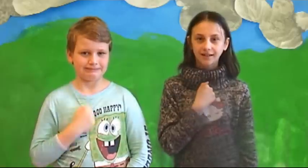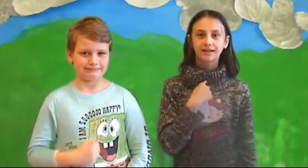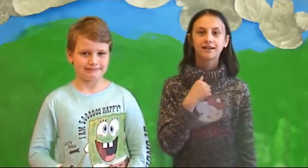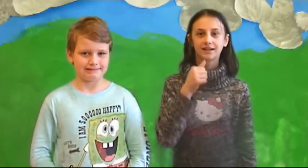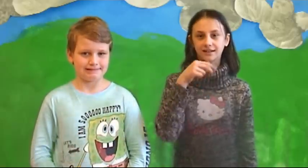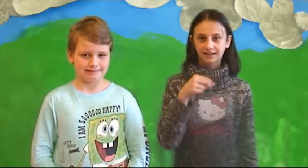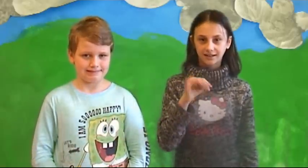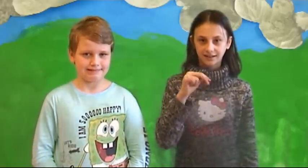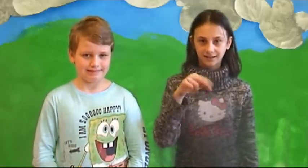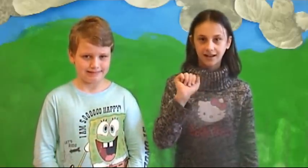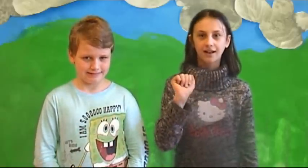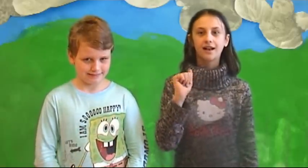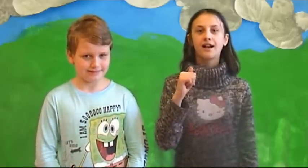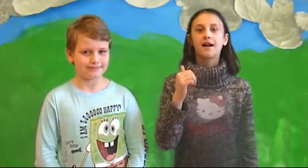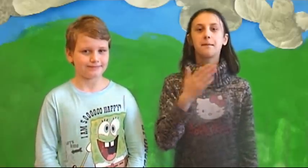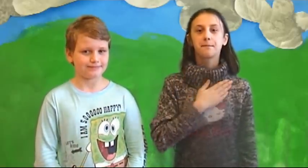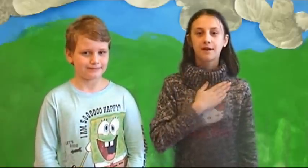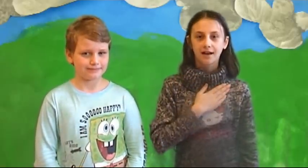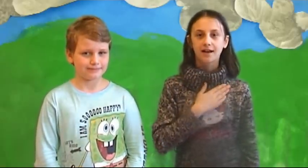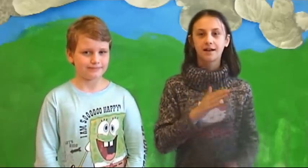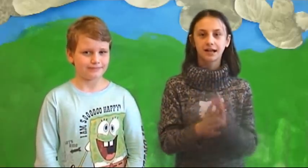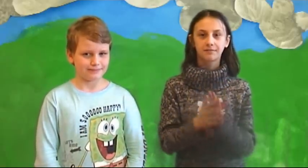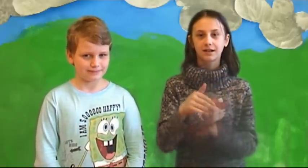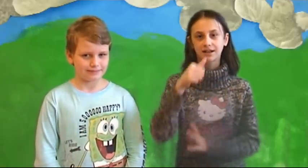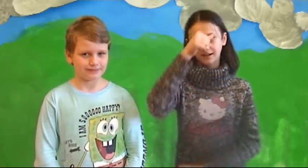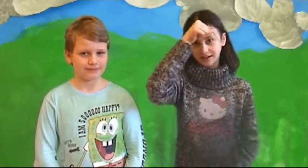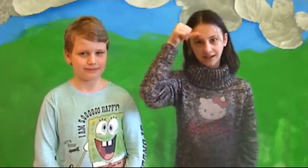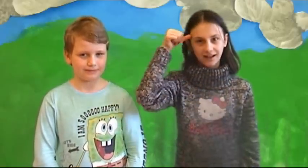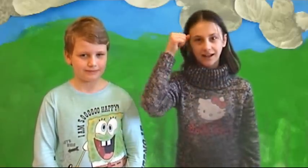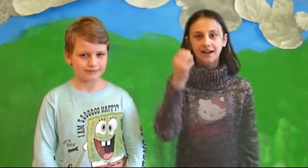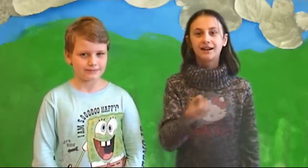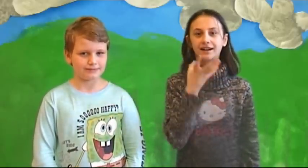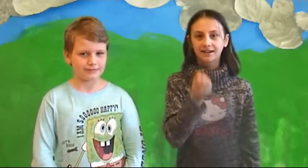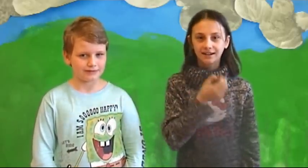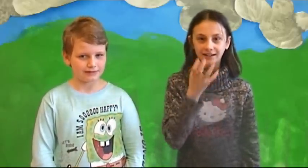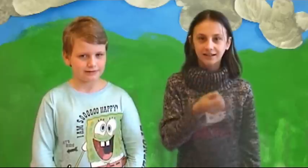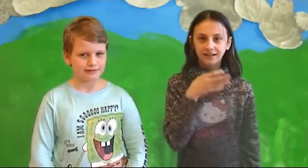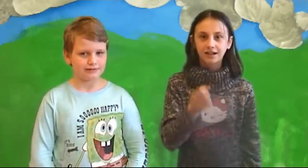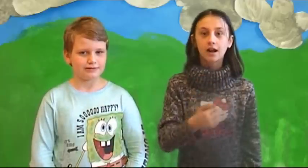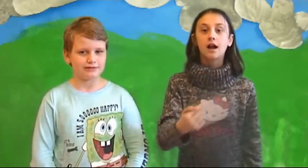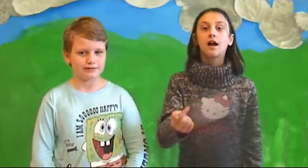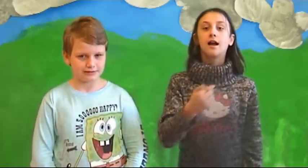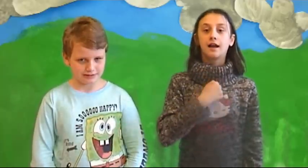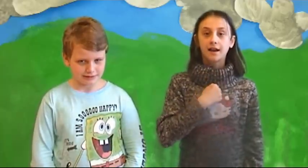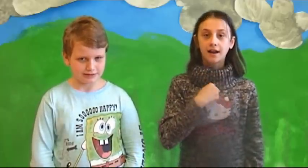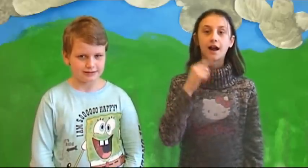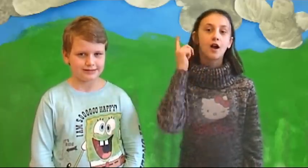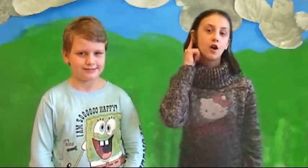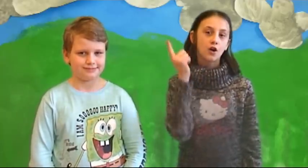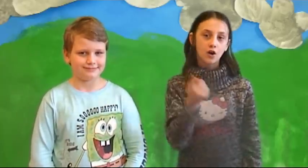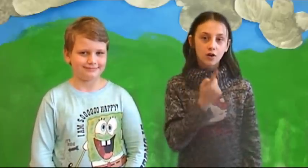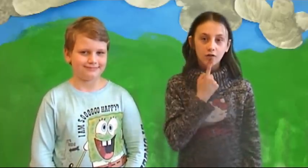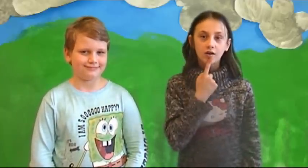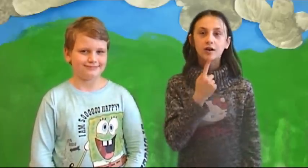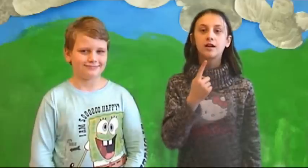Hallo, ich bin Nina. Mein Gebärdenname ist Nina. Ich